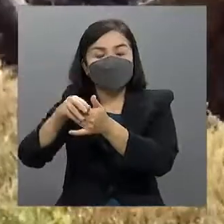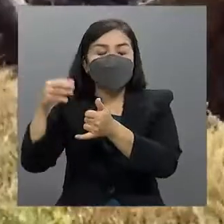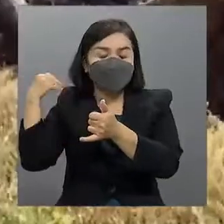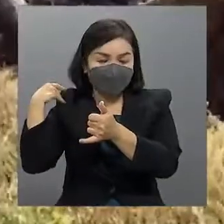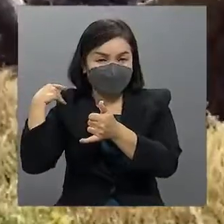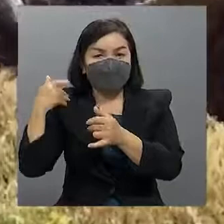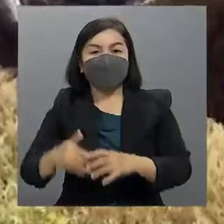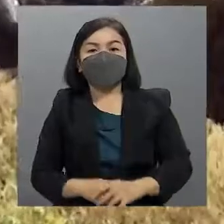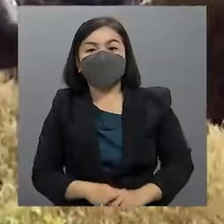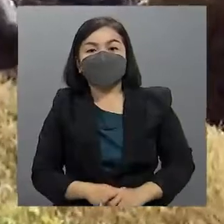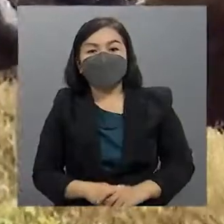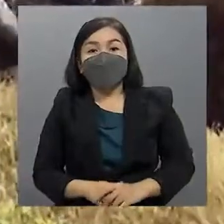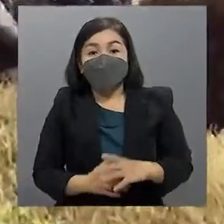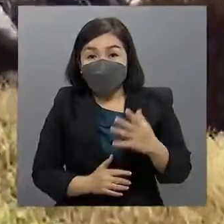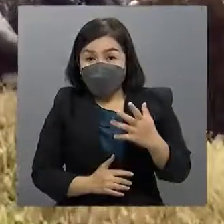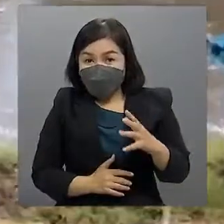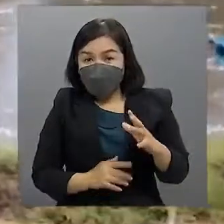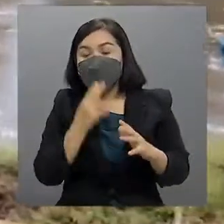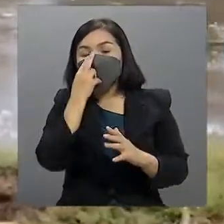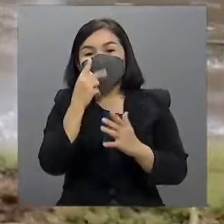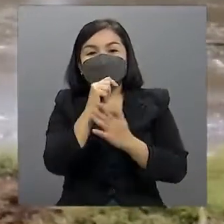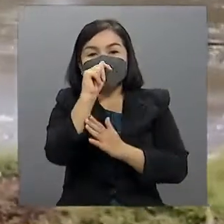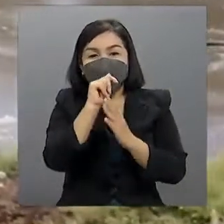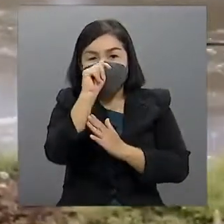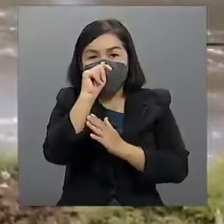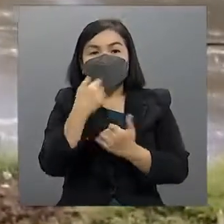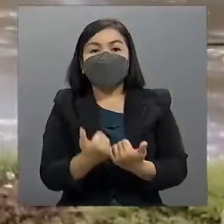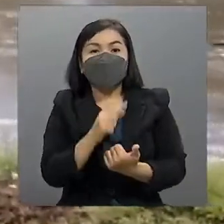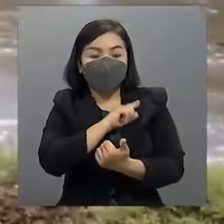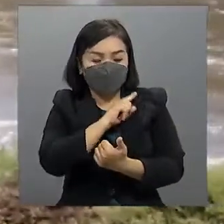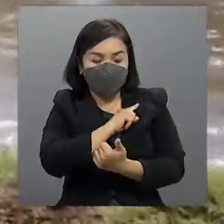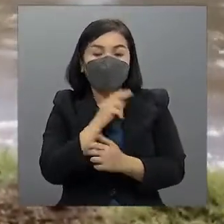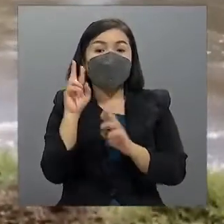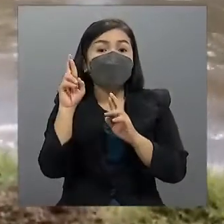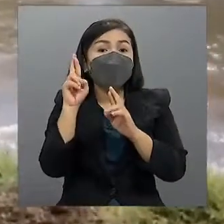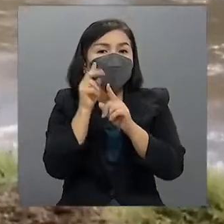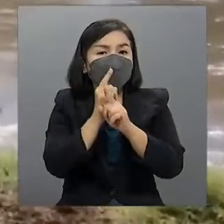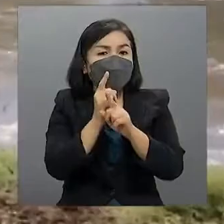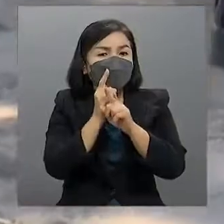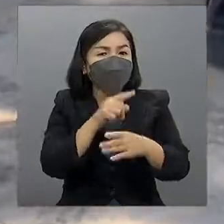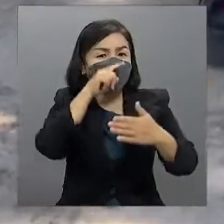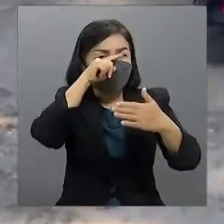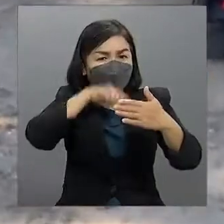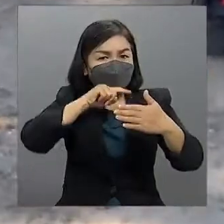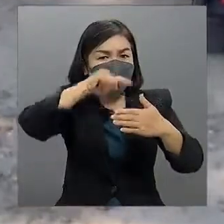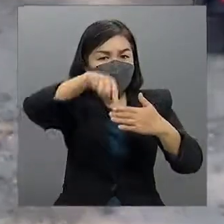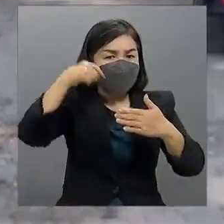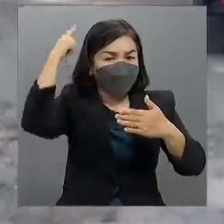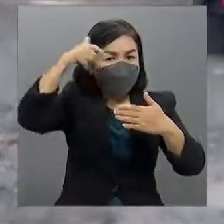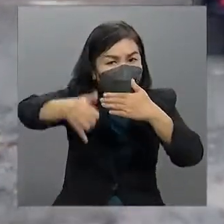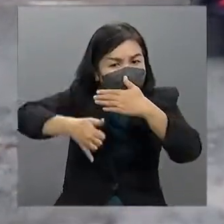ส่วนที่จังหวัดตากค่ะหน่วยงานที่เกี่ยวข้องยังคงต้องเฝ้าระวังตามแนวชายแดนป้องกันการลักลอบเข้าเมืองเฝ้า